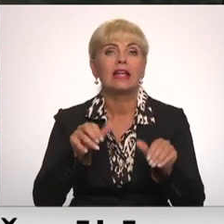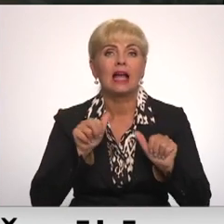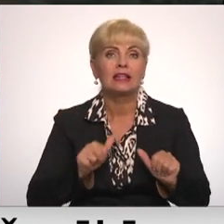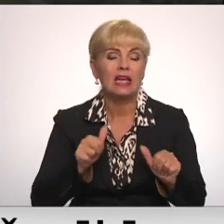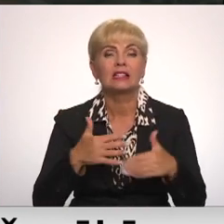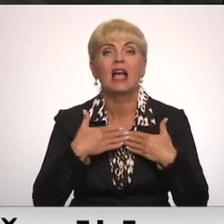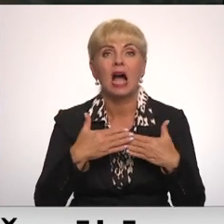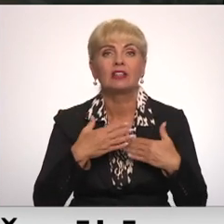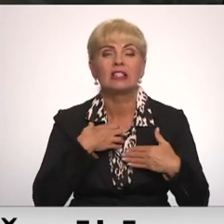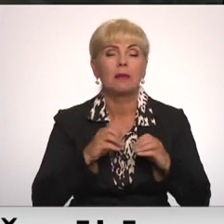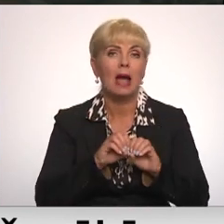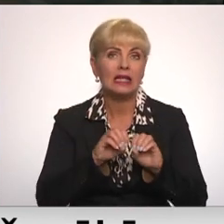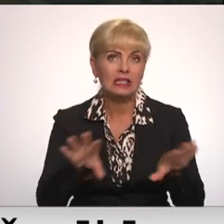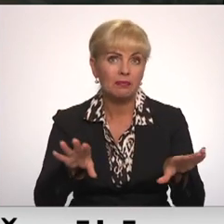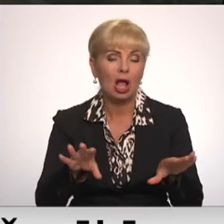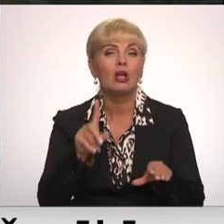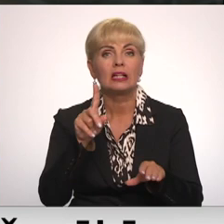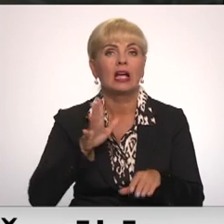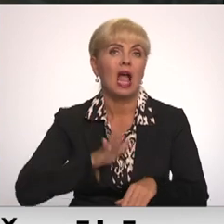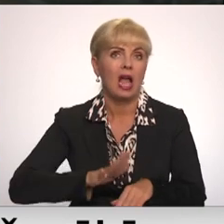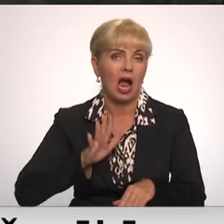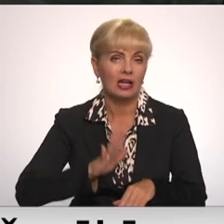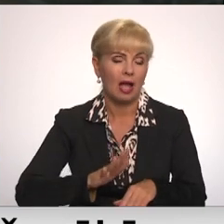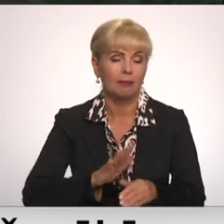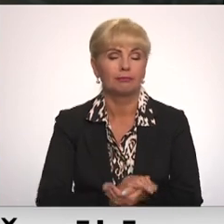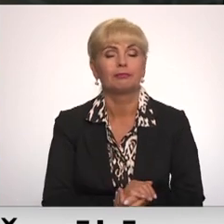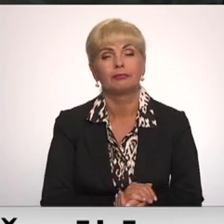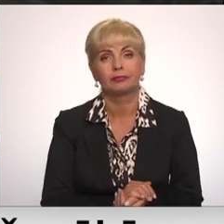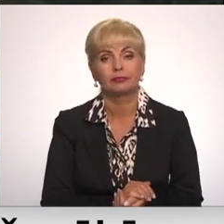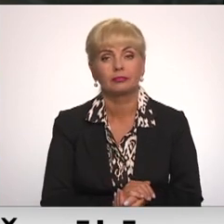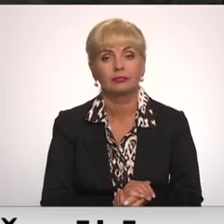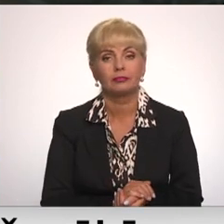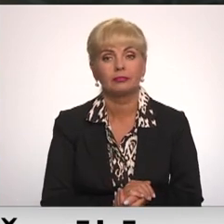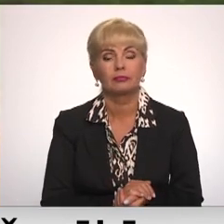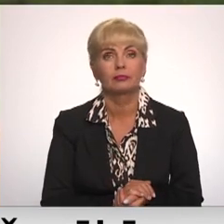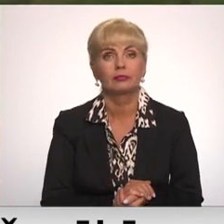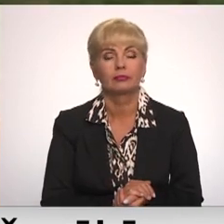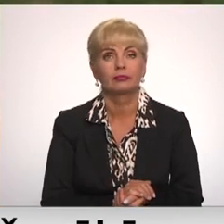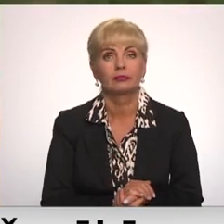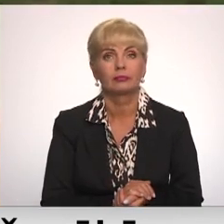aktīvākā slimības izplatīšanās diemžēl tikai vēl gaidāma. Un plašāk stāsta Dāvids Frēdenfelds.